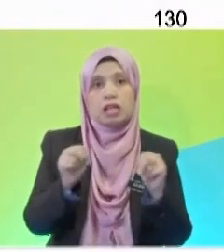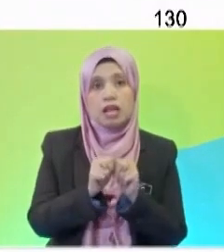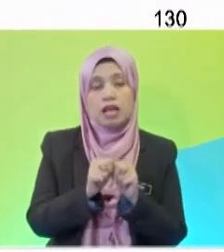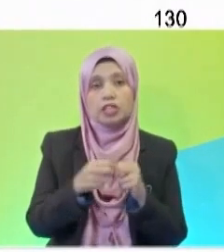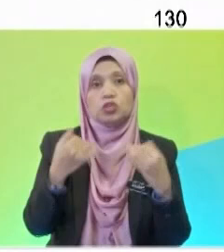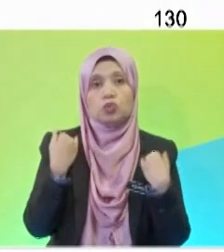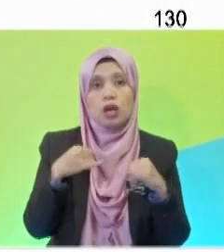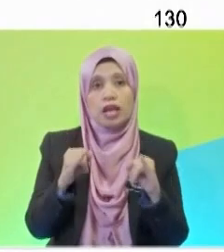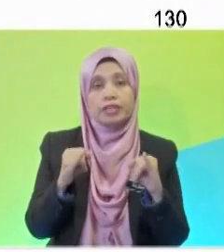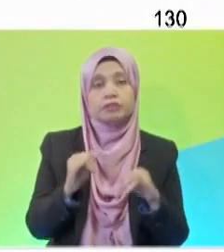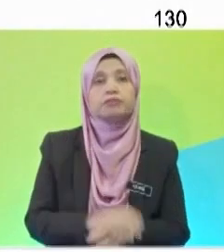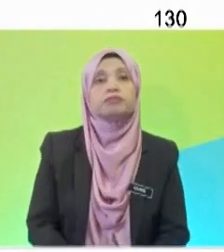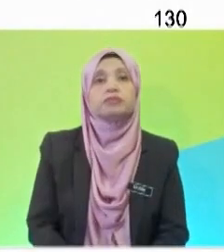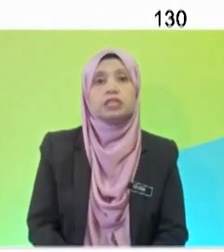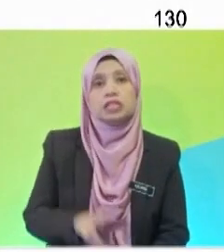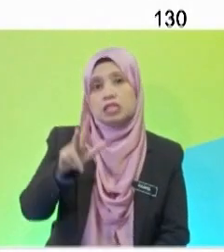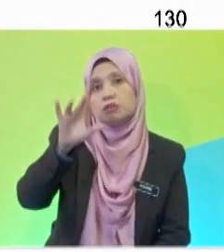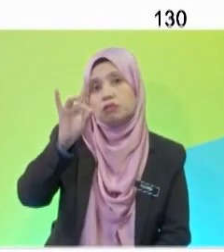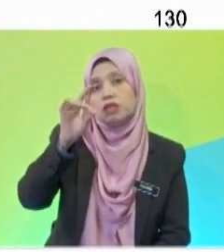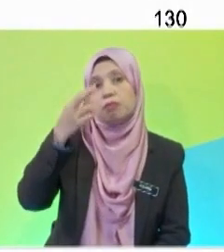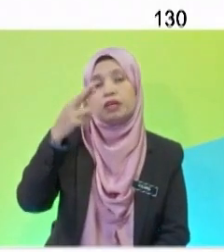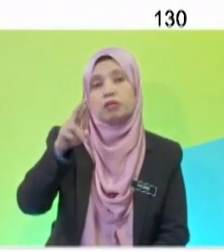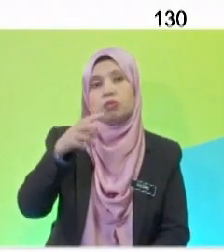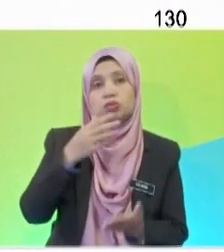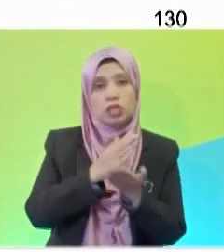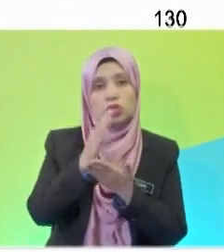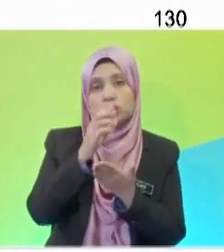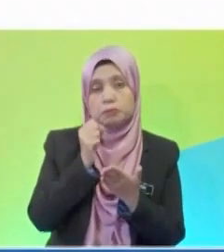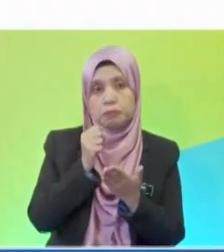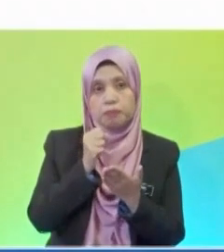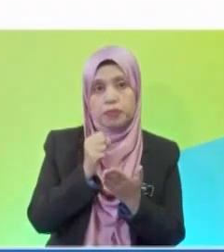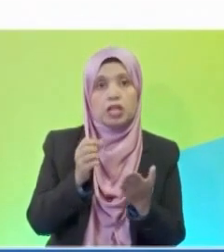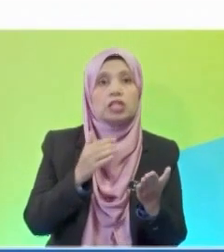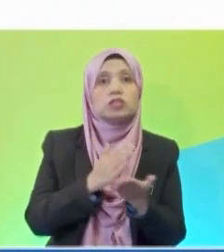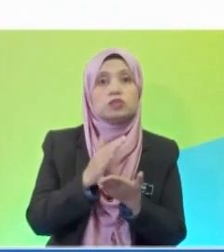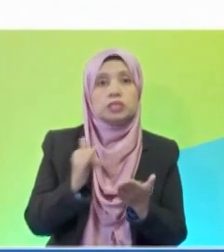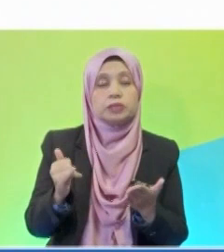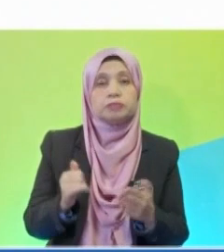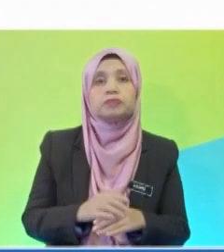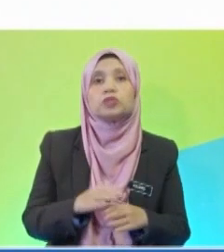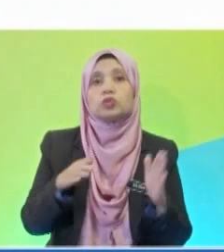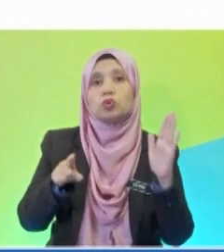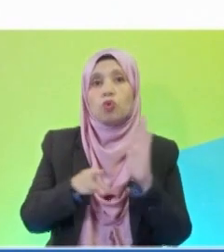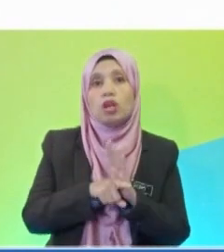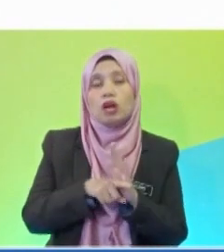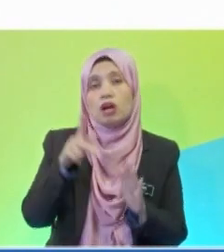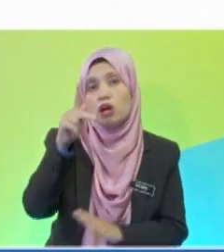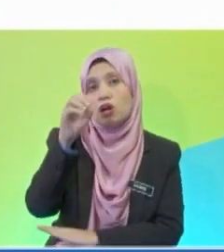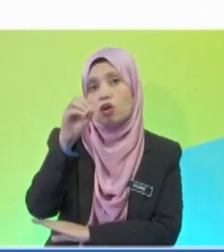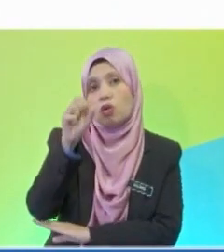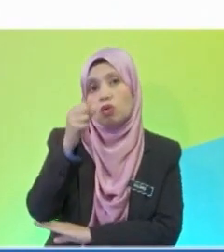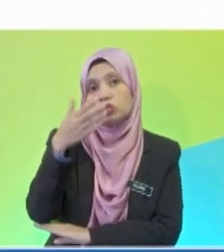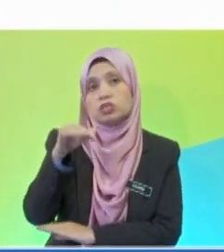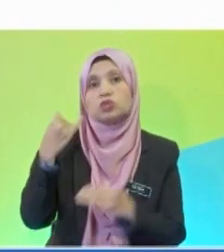soalan tadi. Ni, jualan RM38,000. Cikgu terus ambil. Okey. Seterusnya adalah tolak kos jualan. Format yang